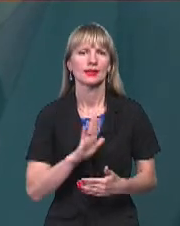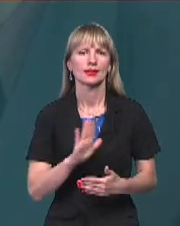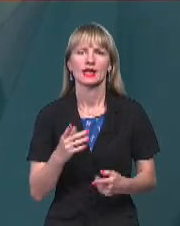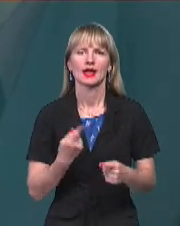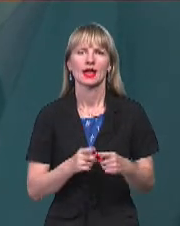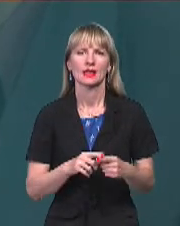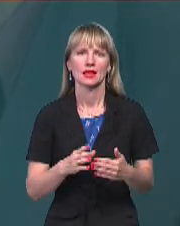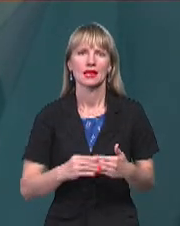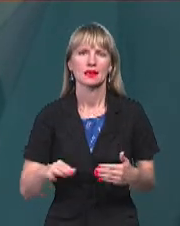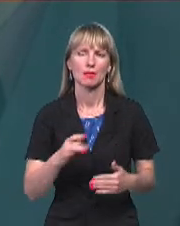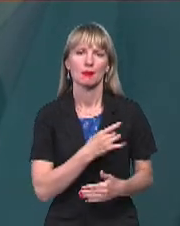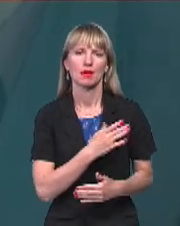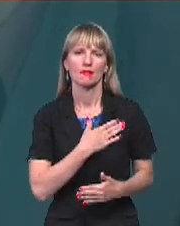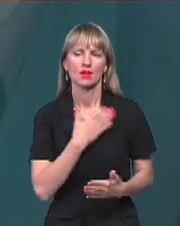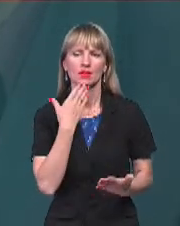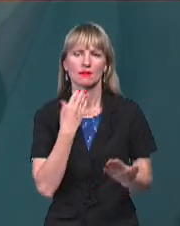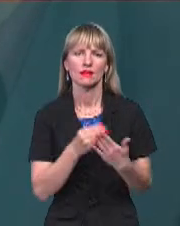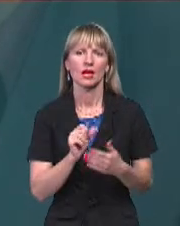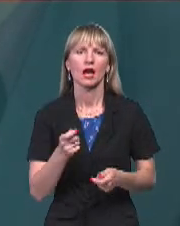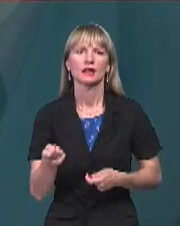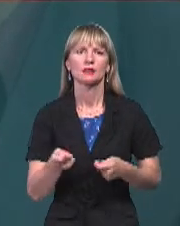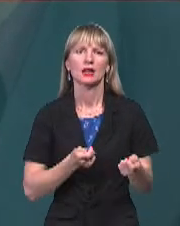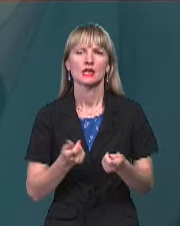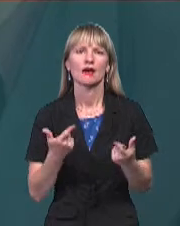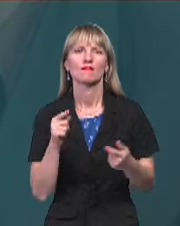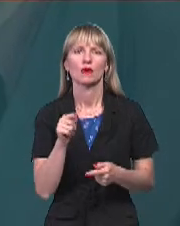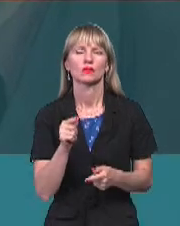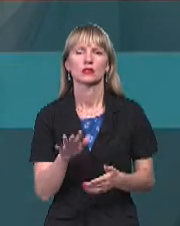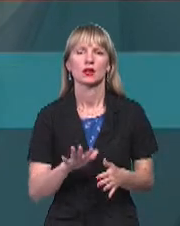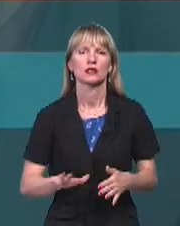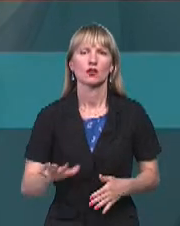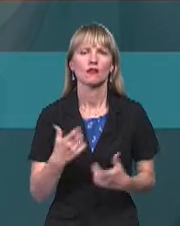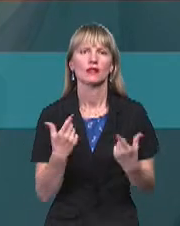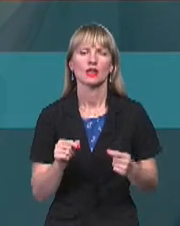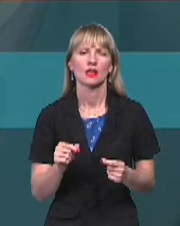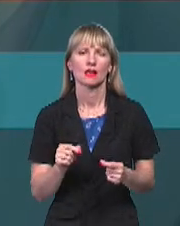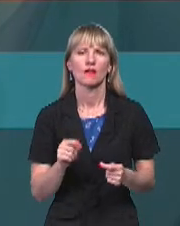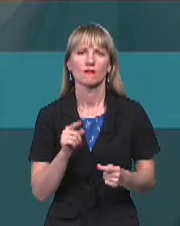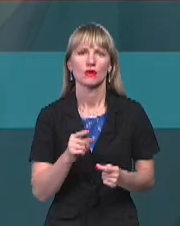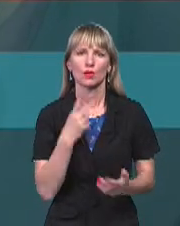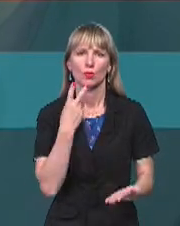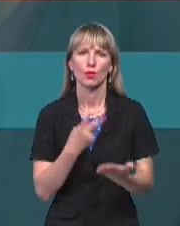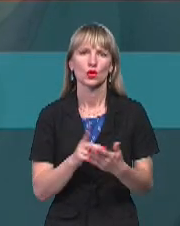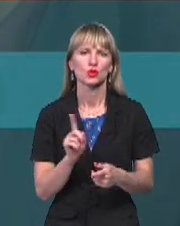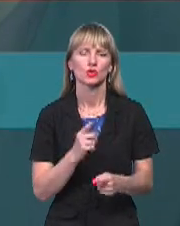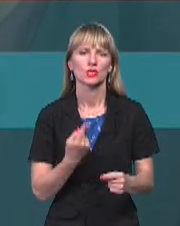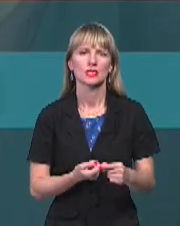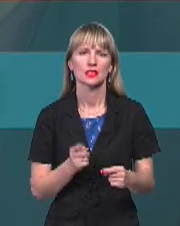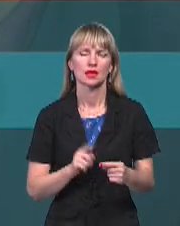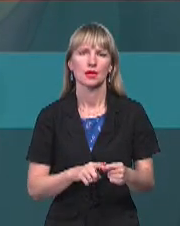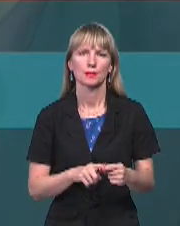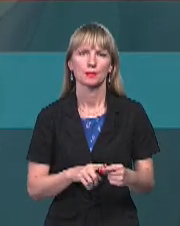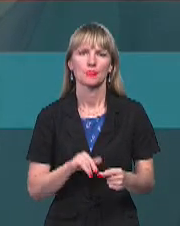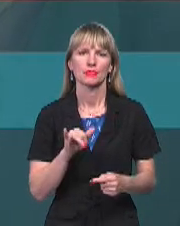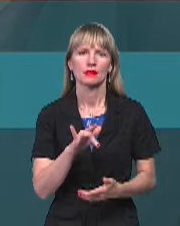приватна власність. Тому це... Адміністративно вони все-таки розташовані? Адміністративно вони показуються, що це